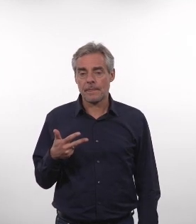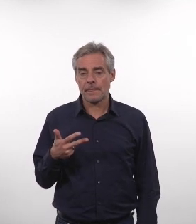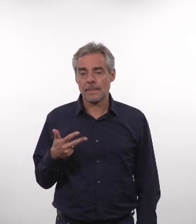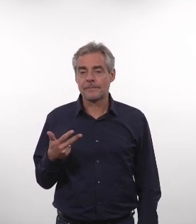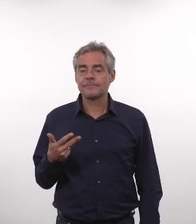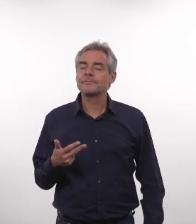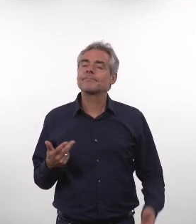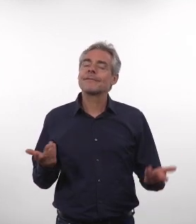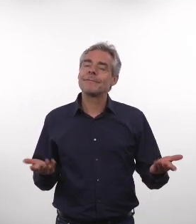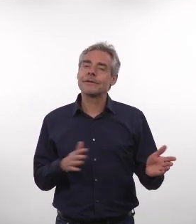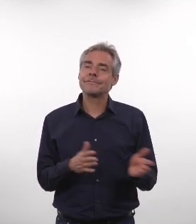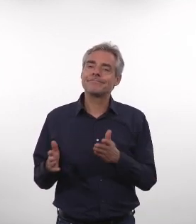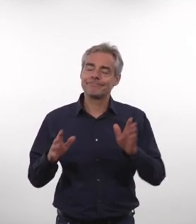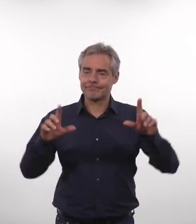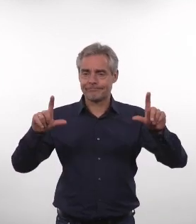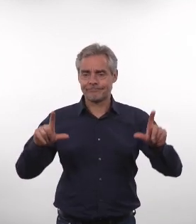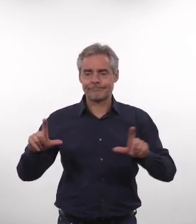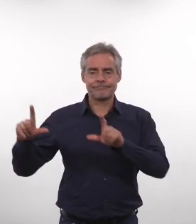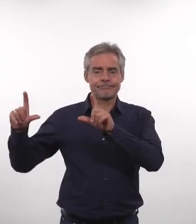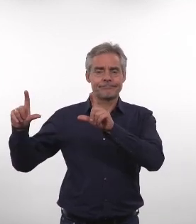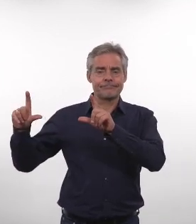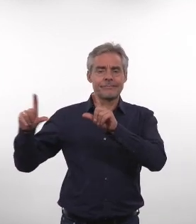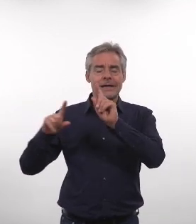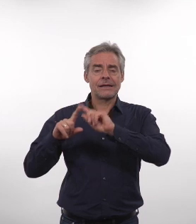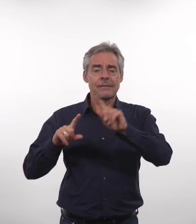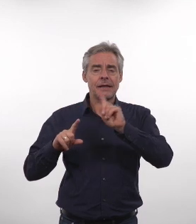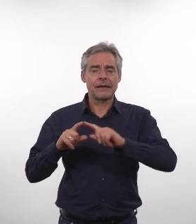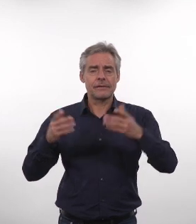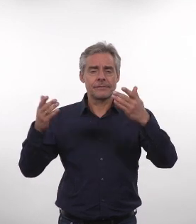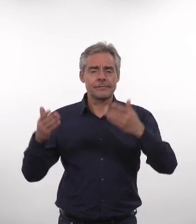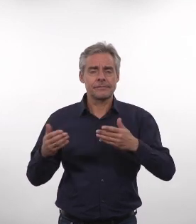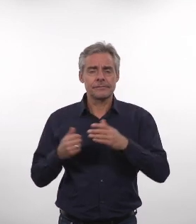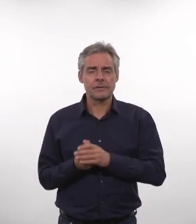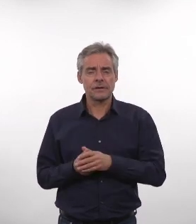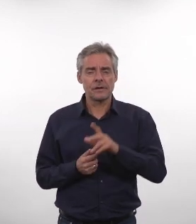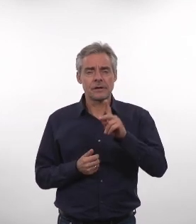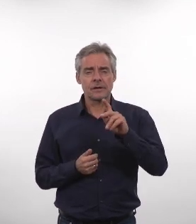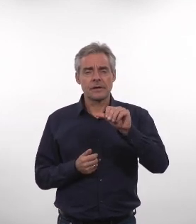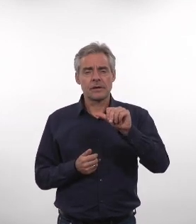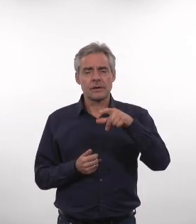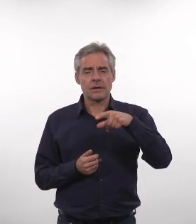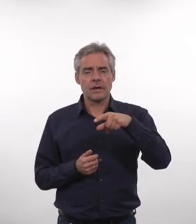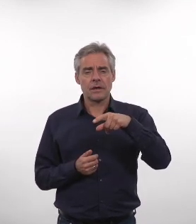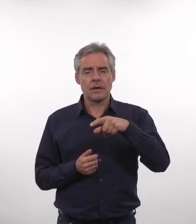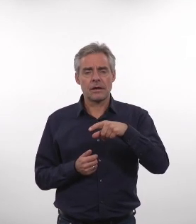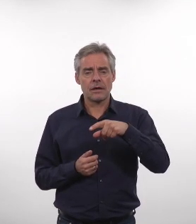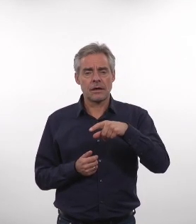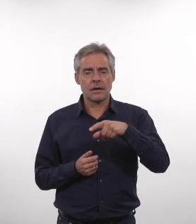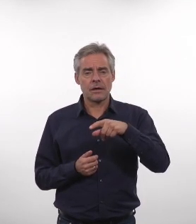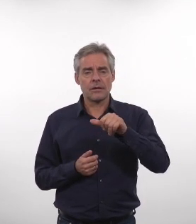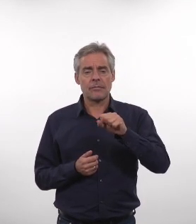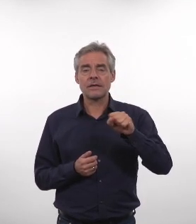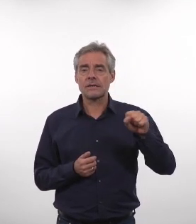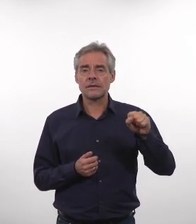On va détailler un petit peu la mallette CAPAS. Donc la mallette CAPAS, c'est le kit d'accès de préparation aux soins